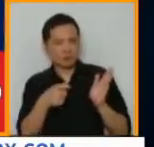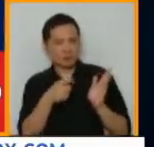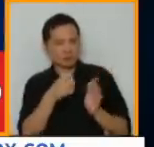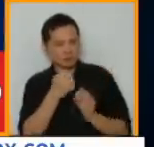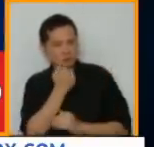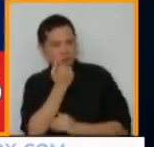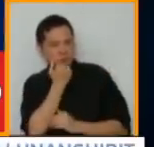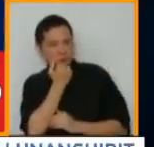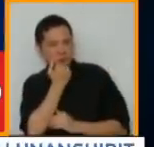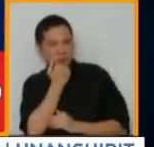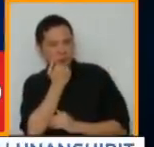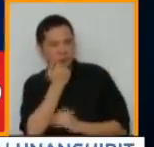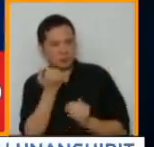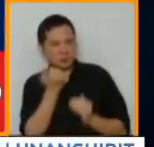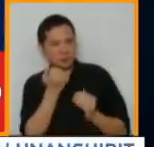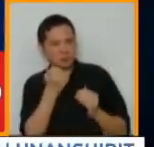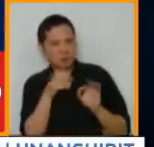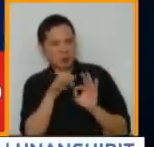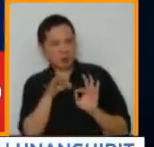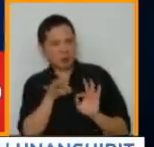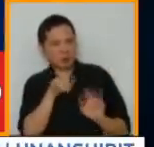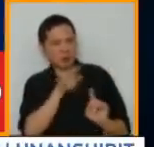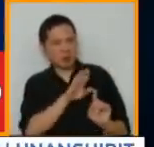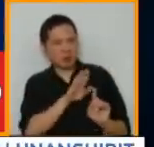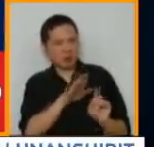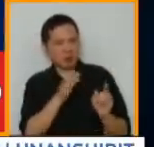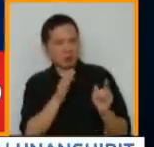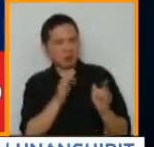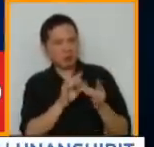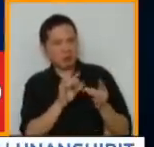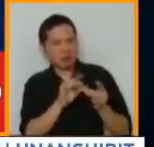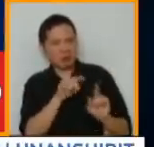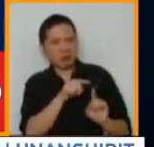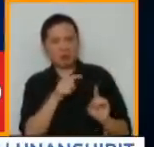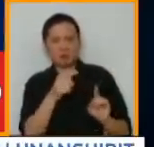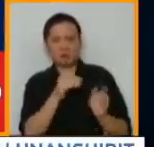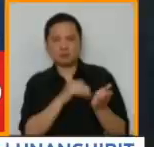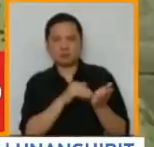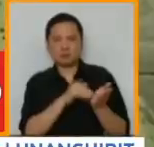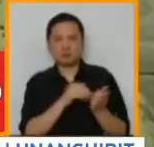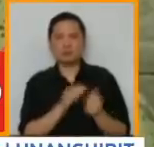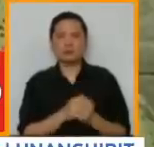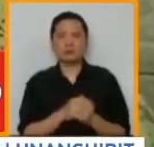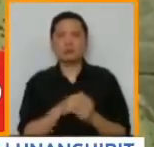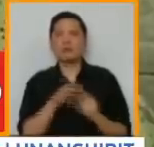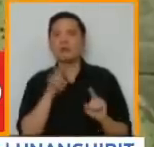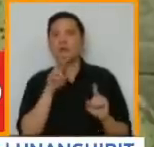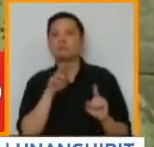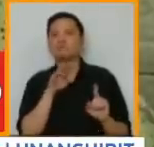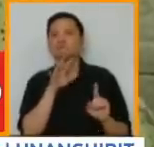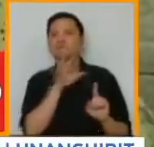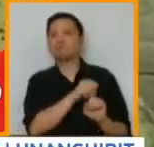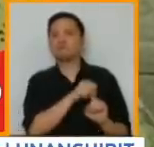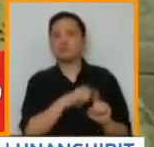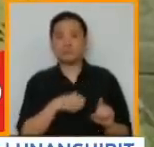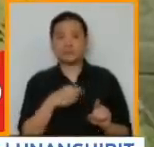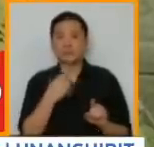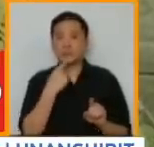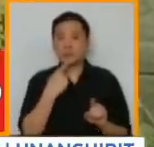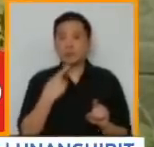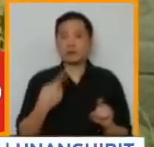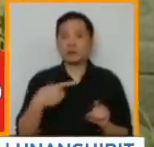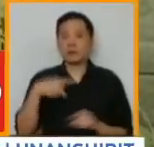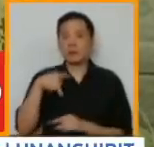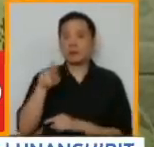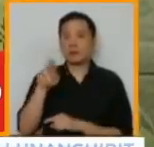may-ari. Sabi niya sa asawa niya, may kakilala ka na ano natin sa PRC, ipa-verify mo kung talagang doktor ito.